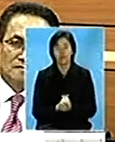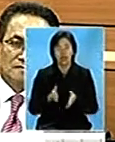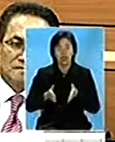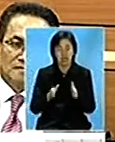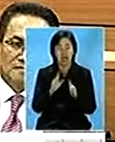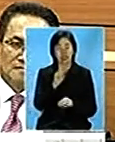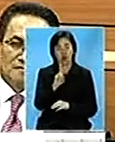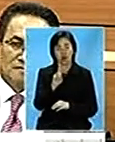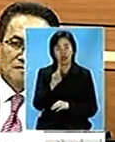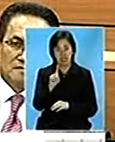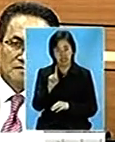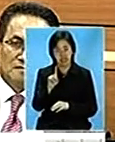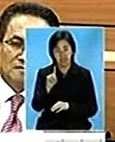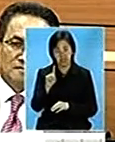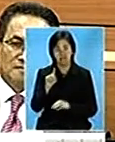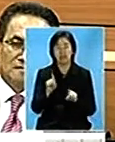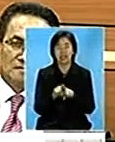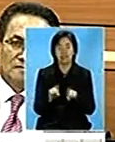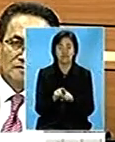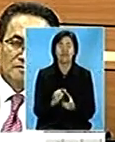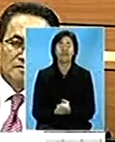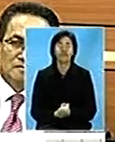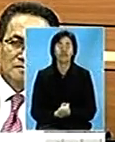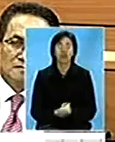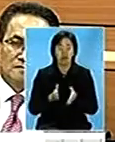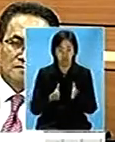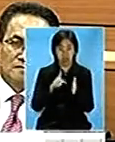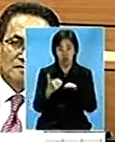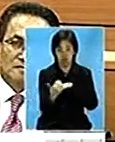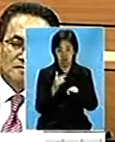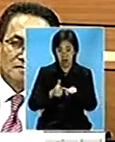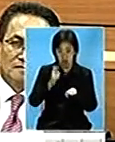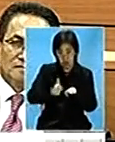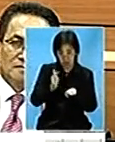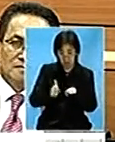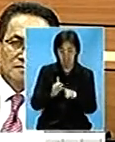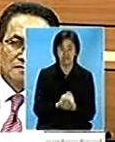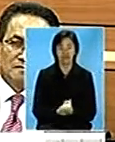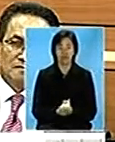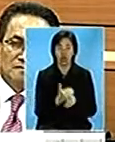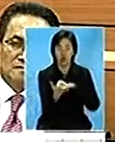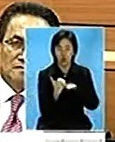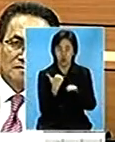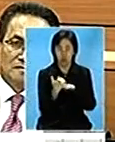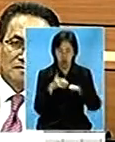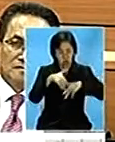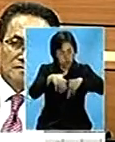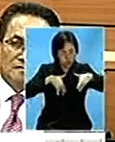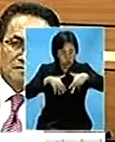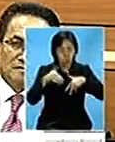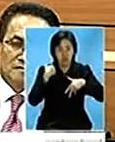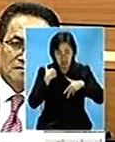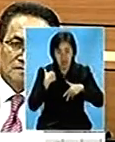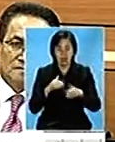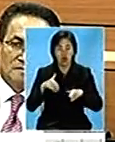ข221ก็เช่นเดียวกันซึ่งเป็นถนนสายหลักนะครับและเป็นชุมชนแออัดก็เป็น